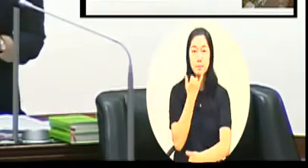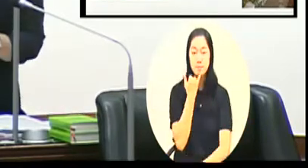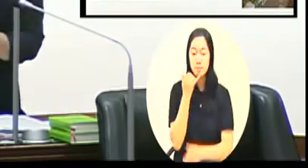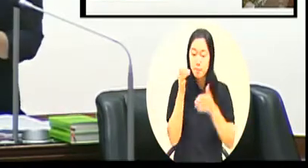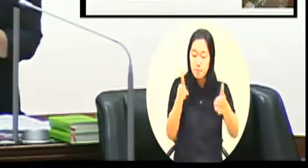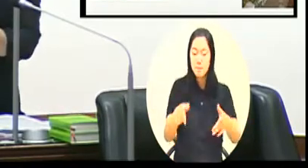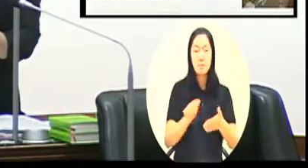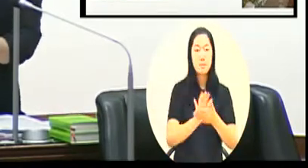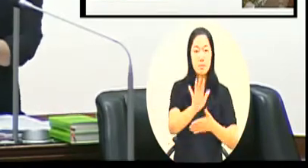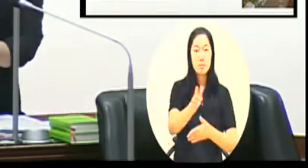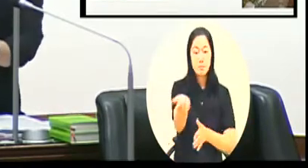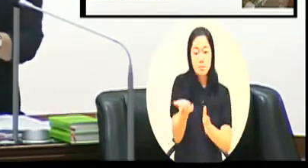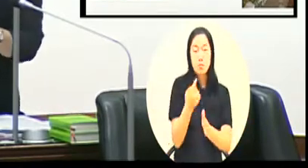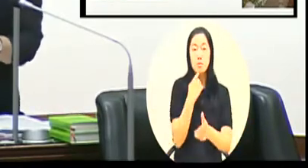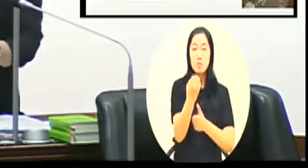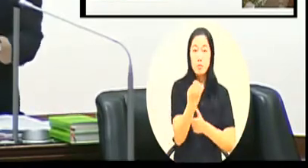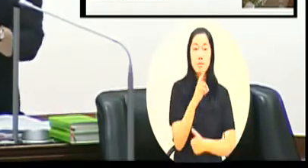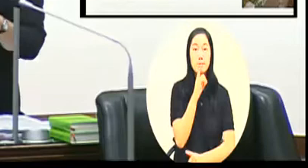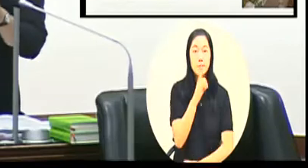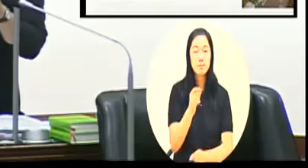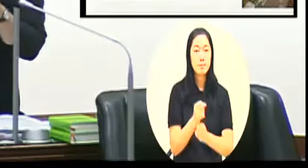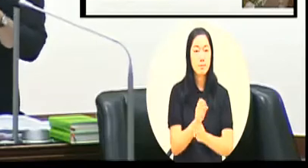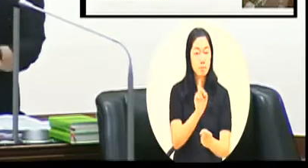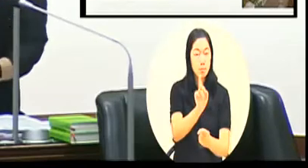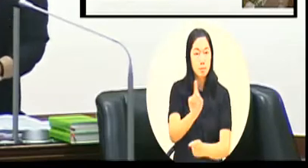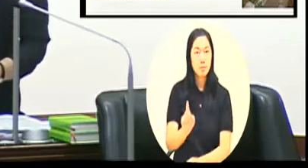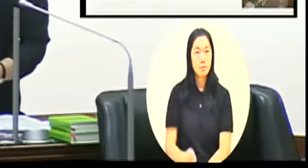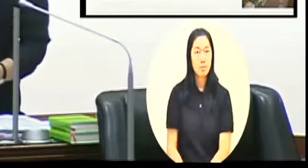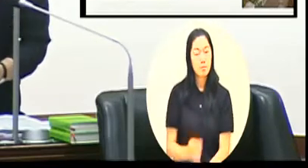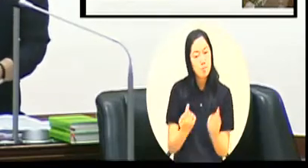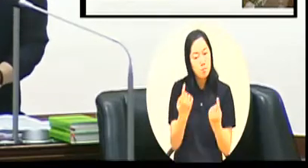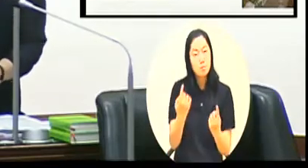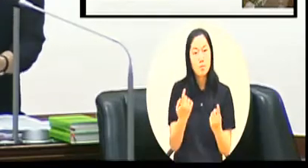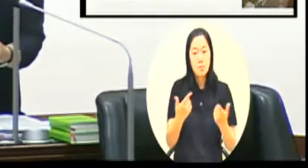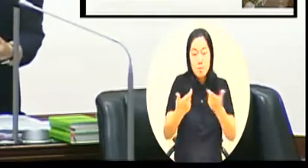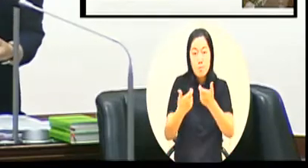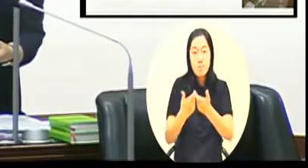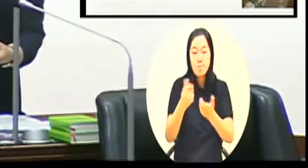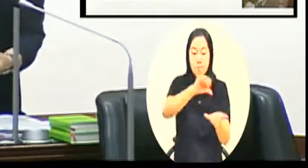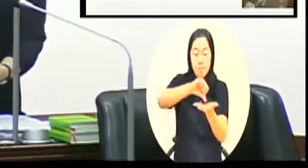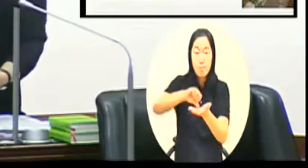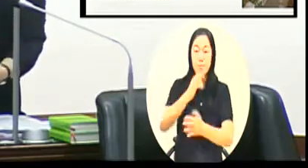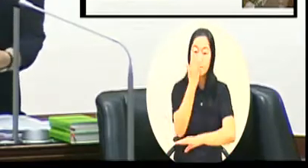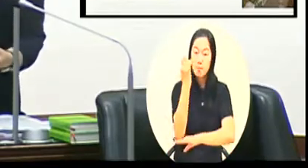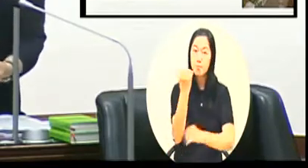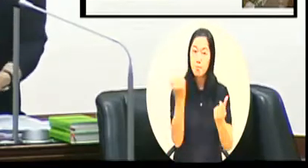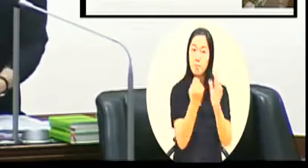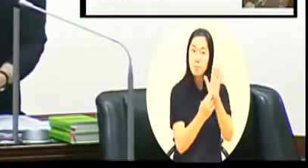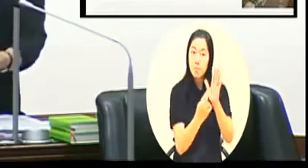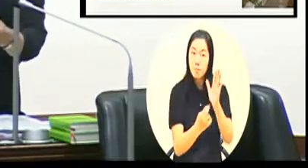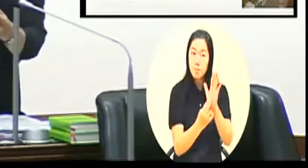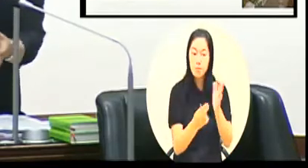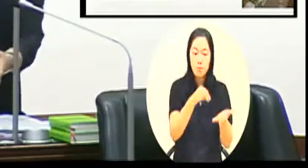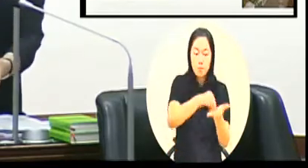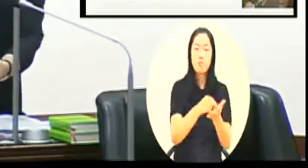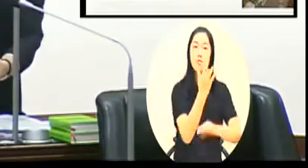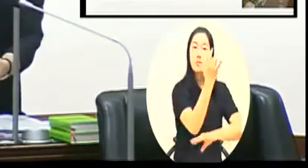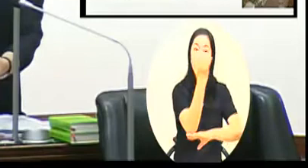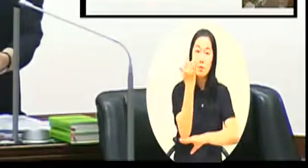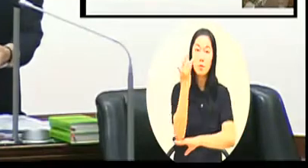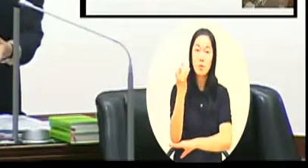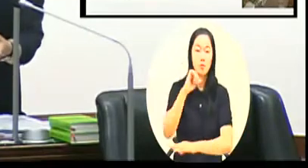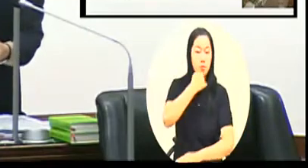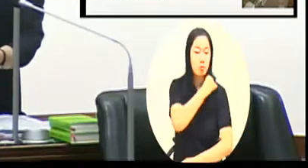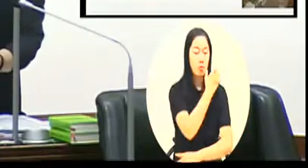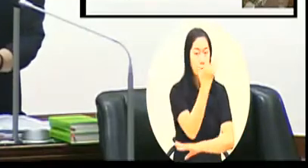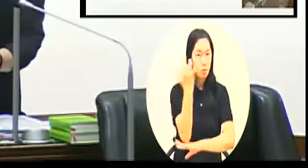未来，因为刚刚你有讲了，你会针对一些比较适合的树种，好，比如说樟树啊，台湾栾树有很多很好的